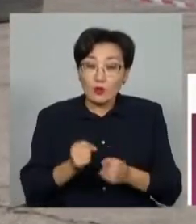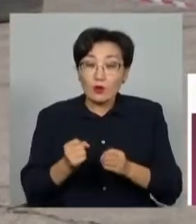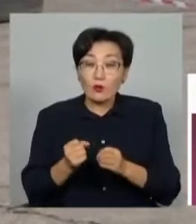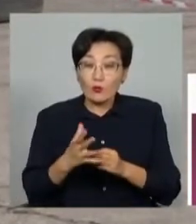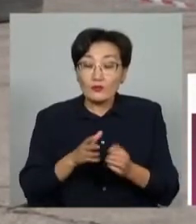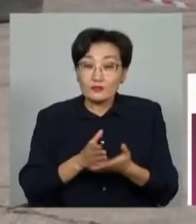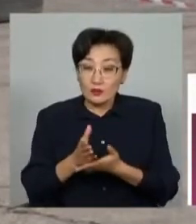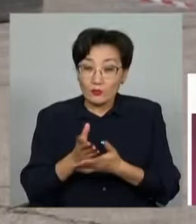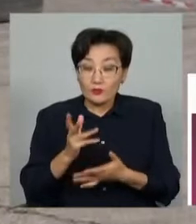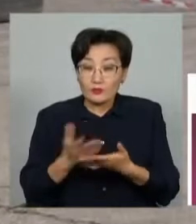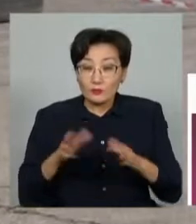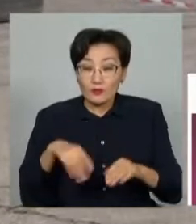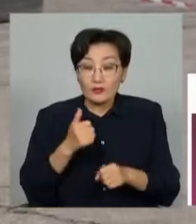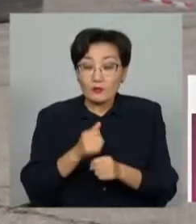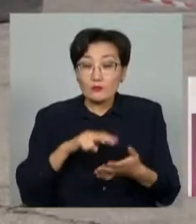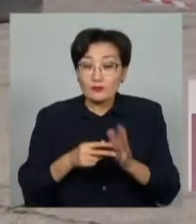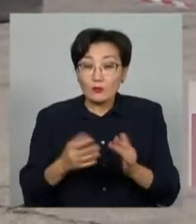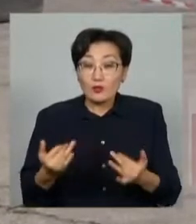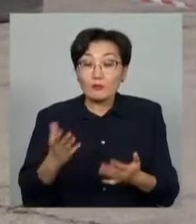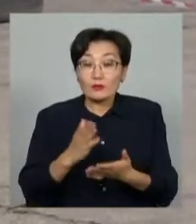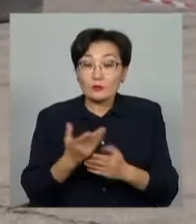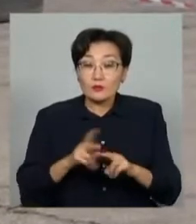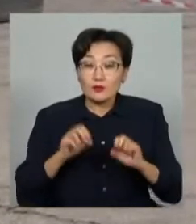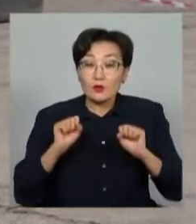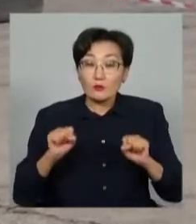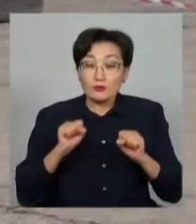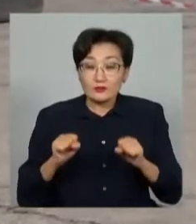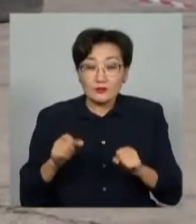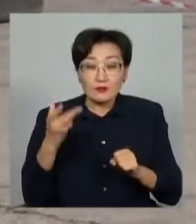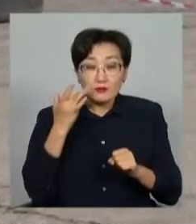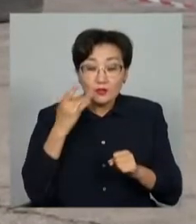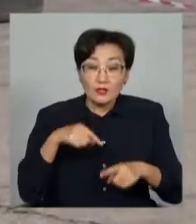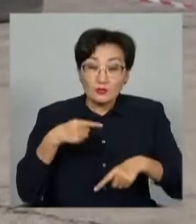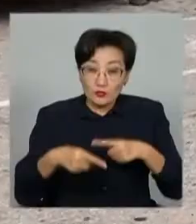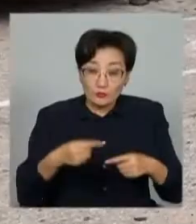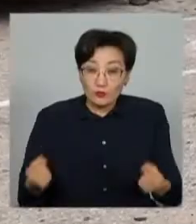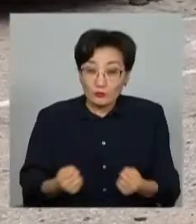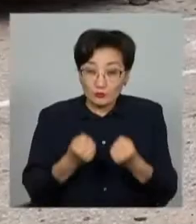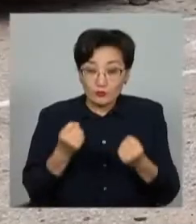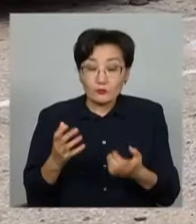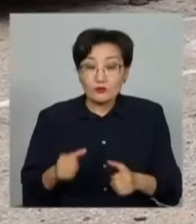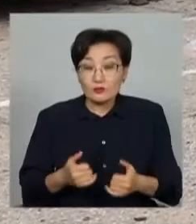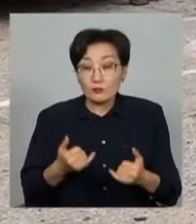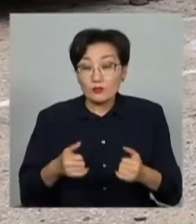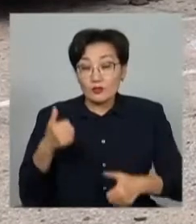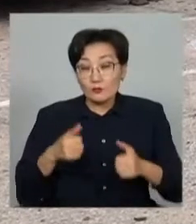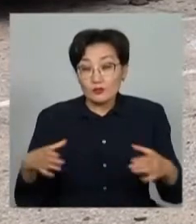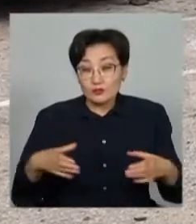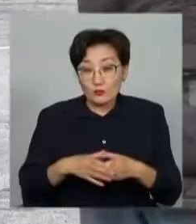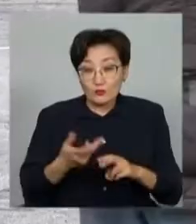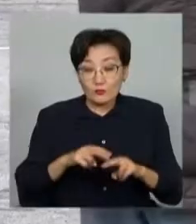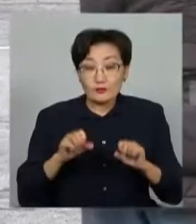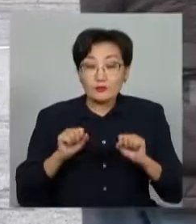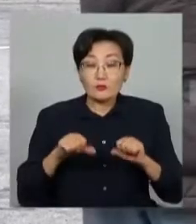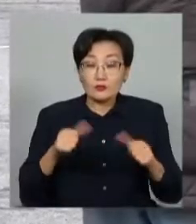ардагер ғана қалды. Негізгі мақсатымыз олар бар кезде бұл спортты ұмыттырмай, ізін жалғаушыларға қолдау көрсету. Одан бөлек турнир ұйымдастырушылары осы